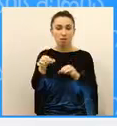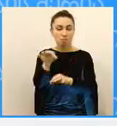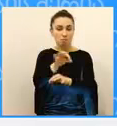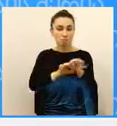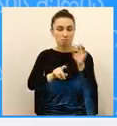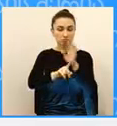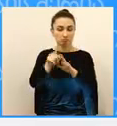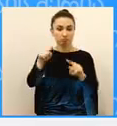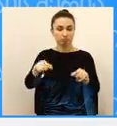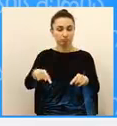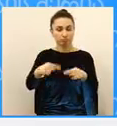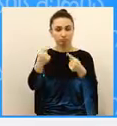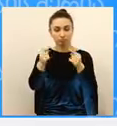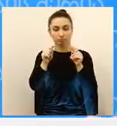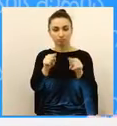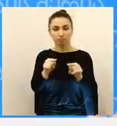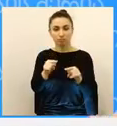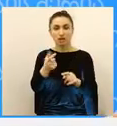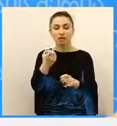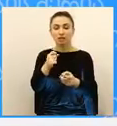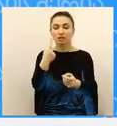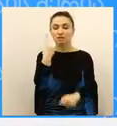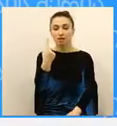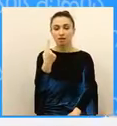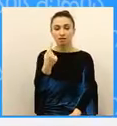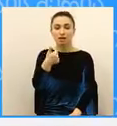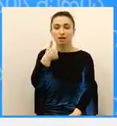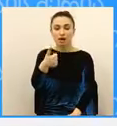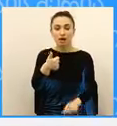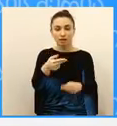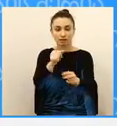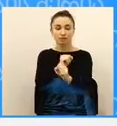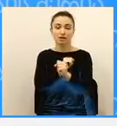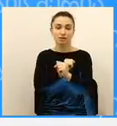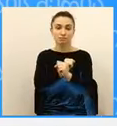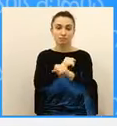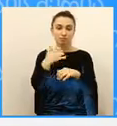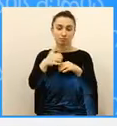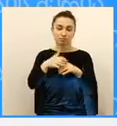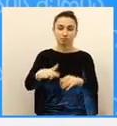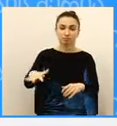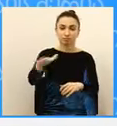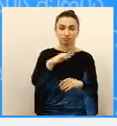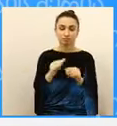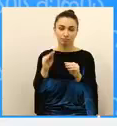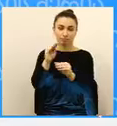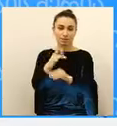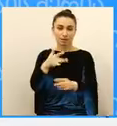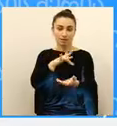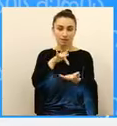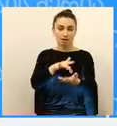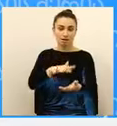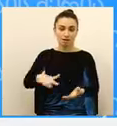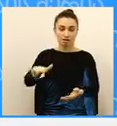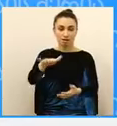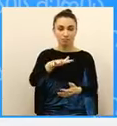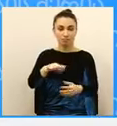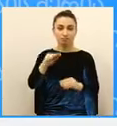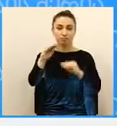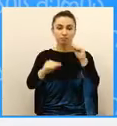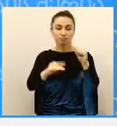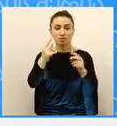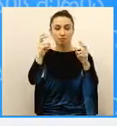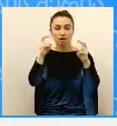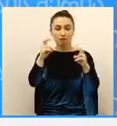პროექტი იქნა განხორციელებული. Კიდევ ერთი კარგი დასასვენებელი სივრცე შეემატა ქალაქს. Ტერიტორიაზე